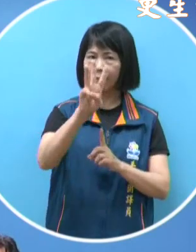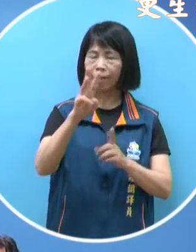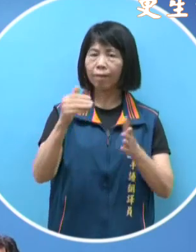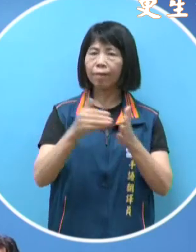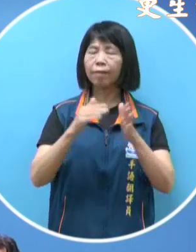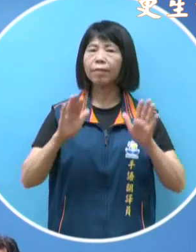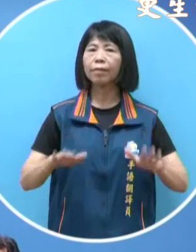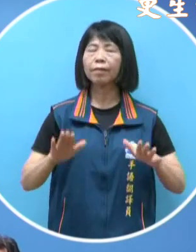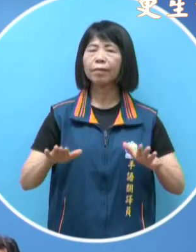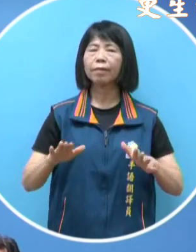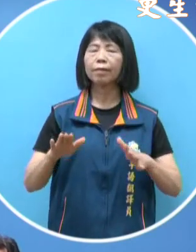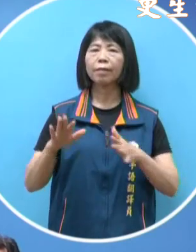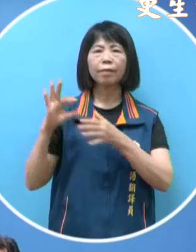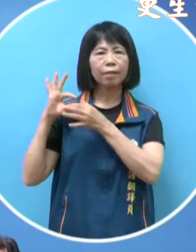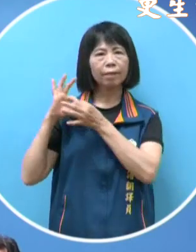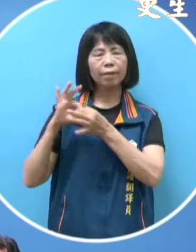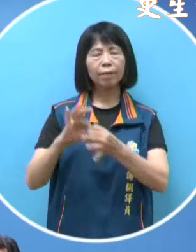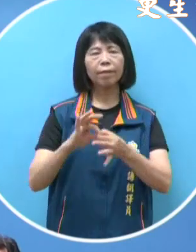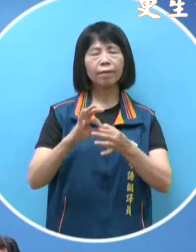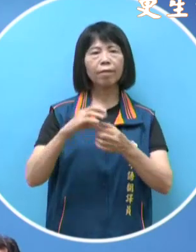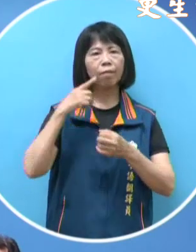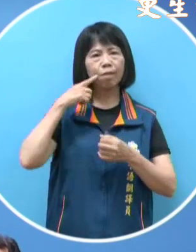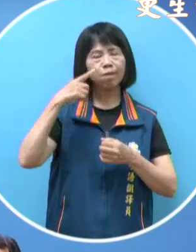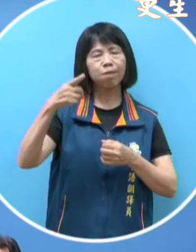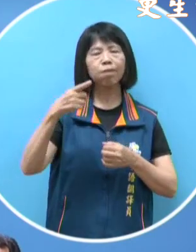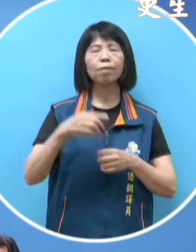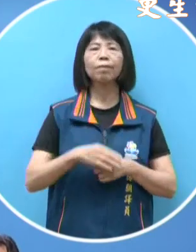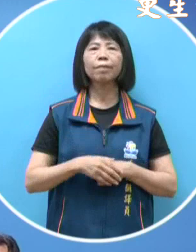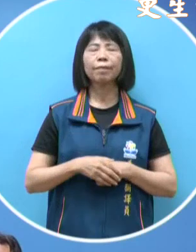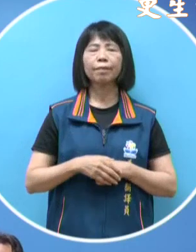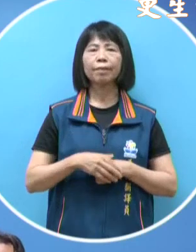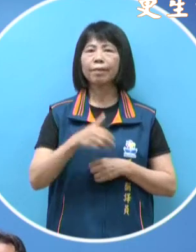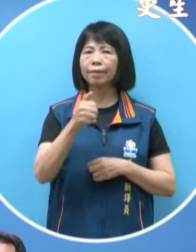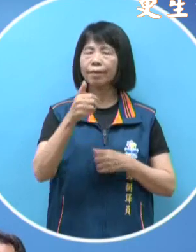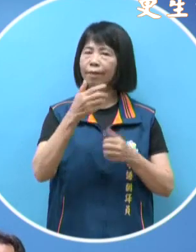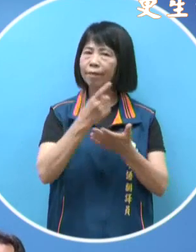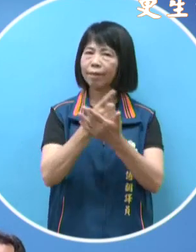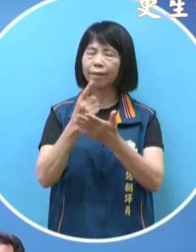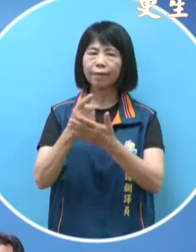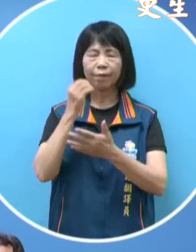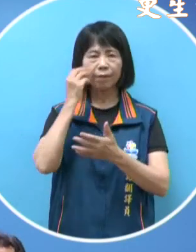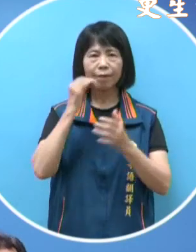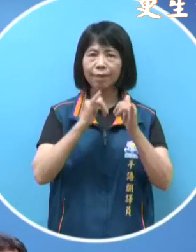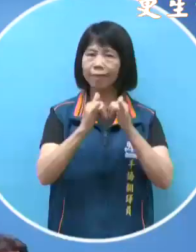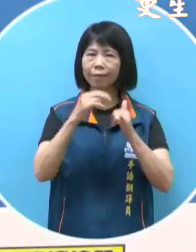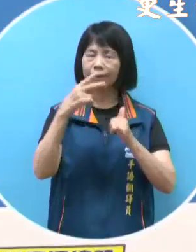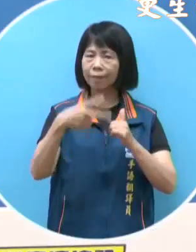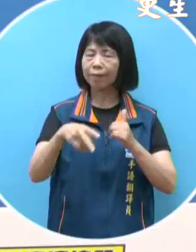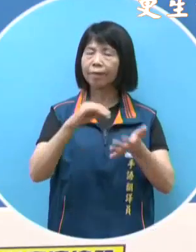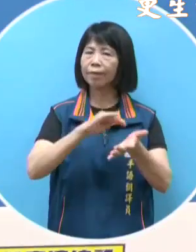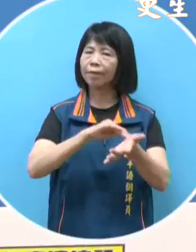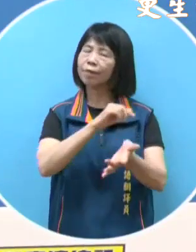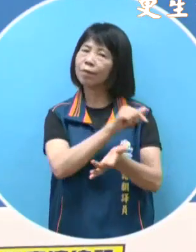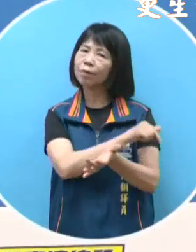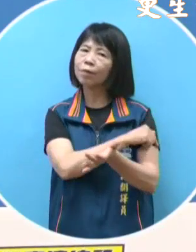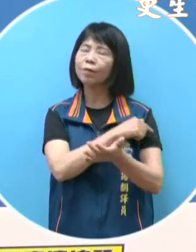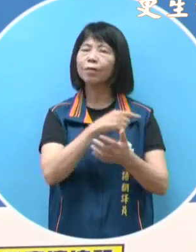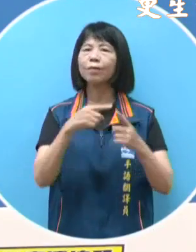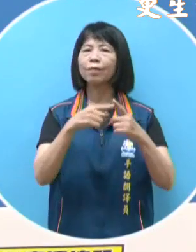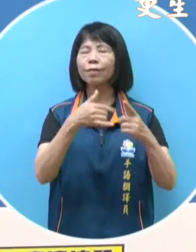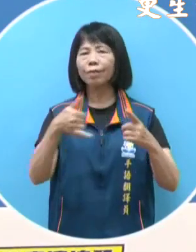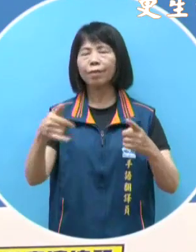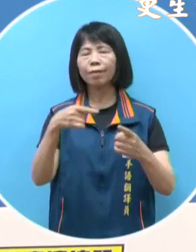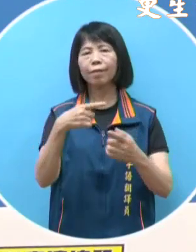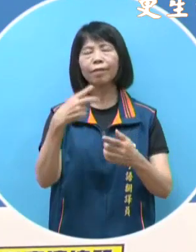天已经满了一个月。感谢所有的花莲乡亲，以及所有的医护人员，以及所有